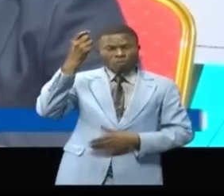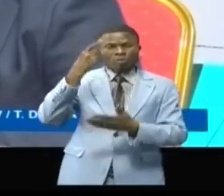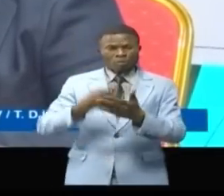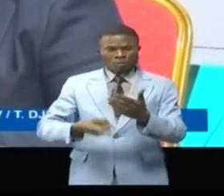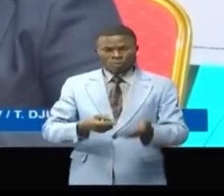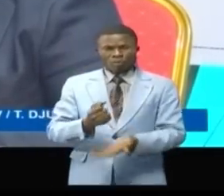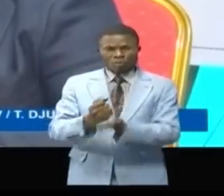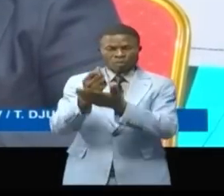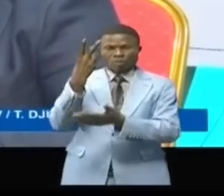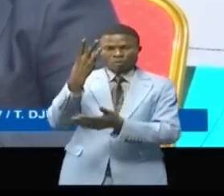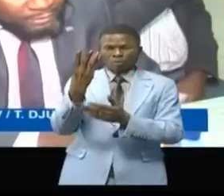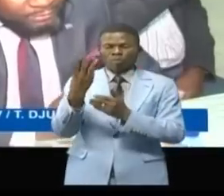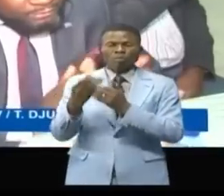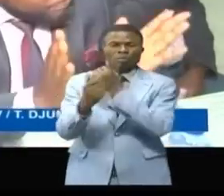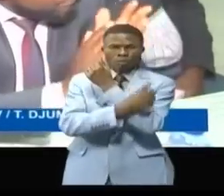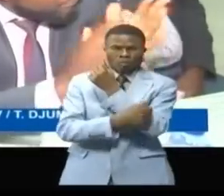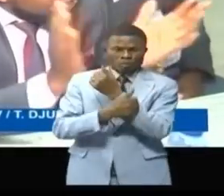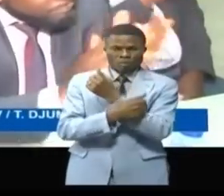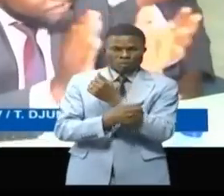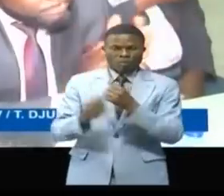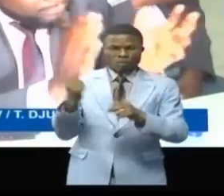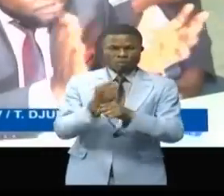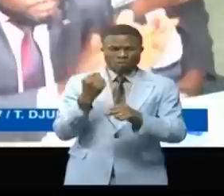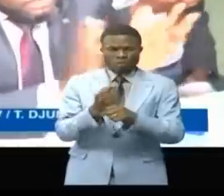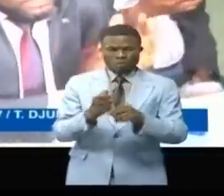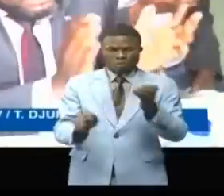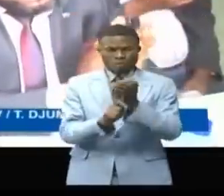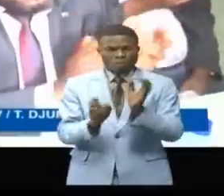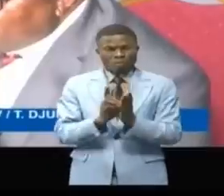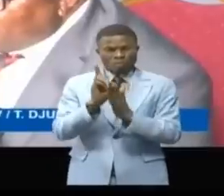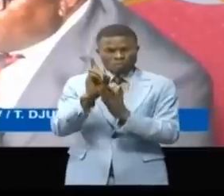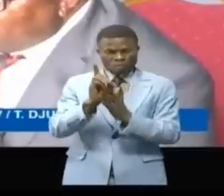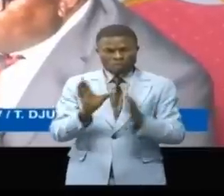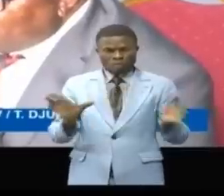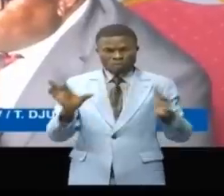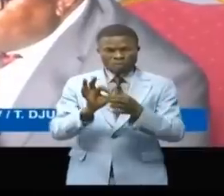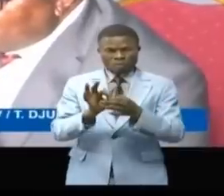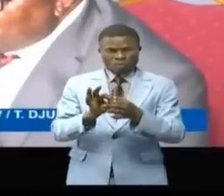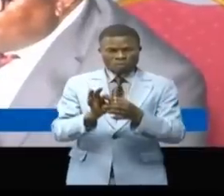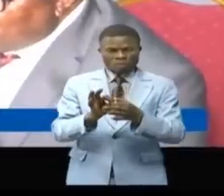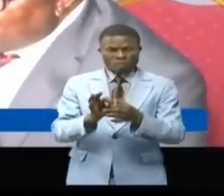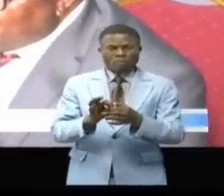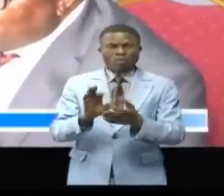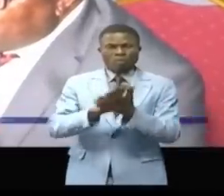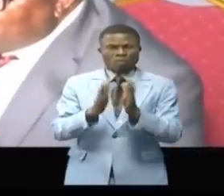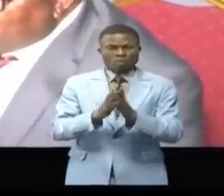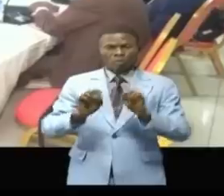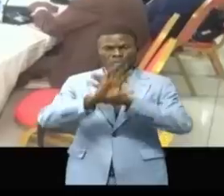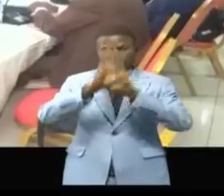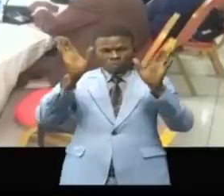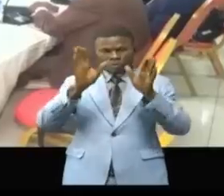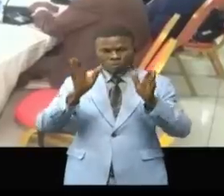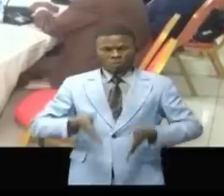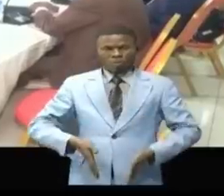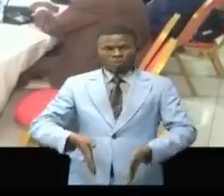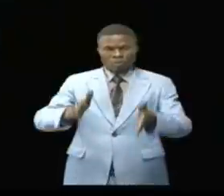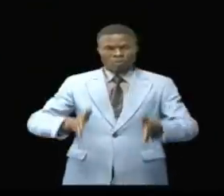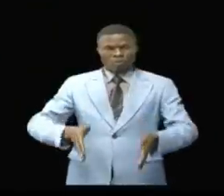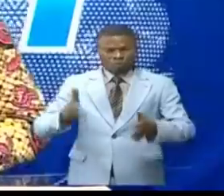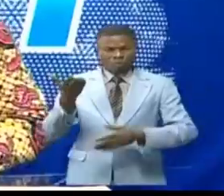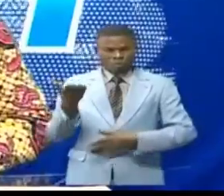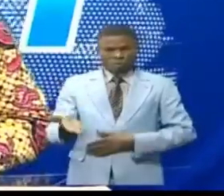trois gouvernements de coordonner leur stratégie de développement opportune et cohérente le long du dit